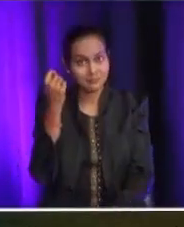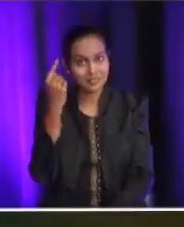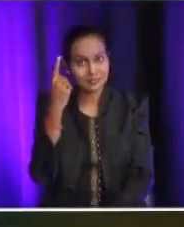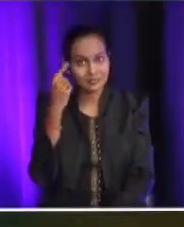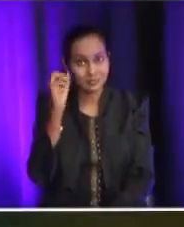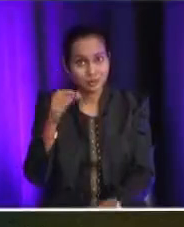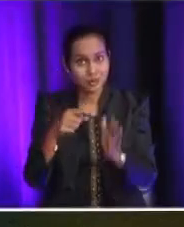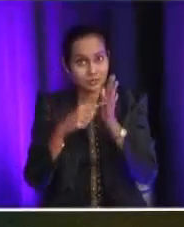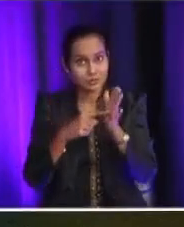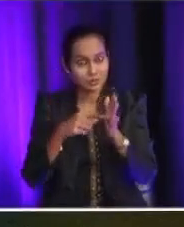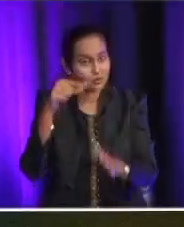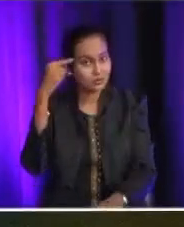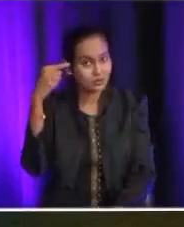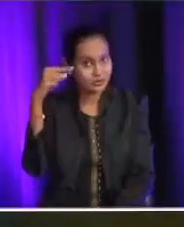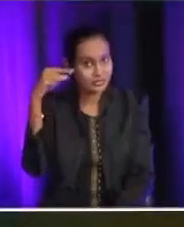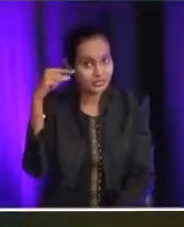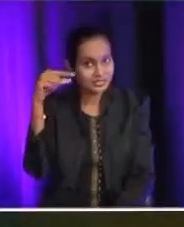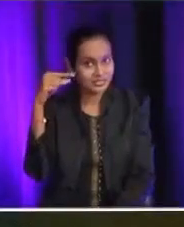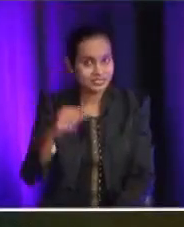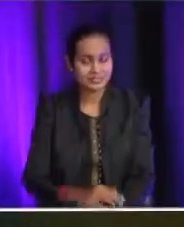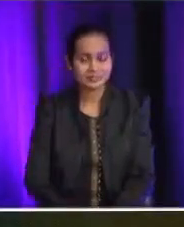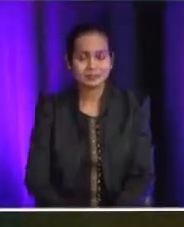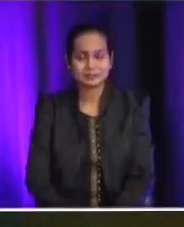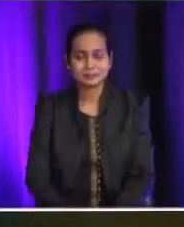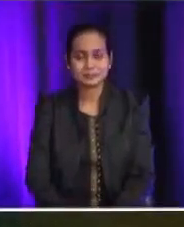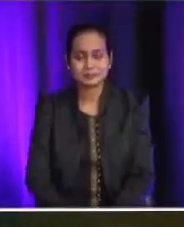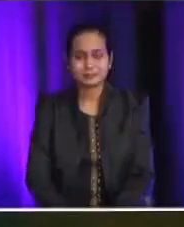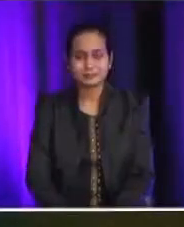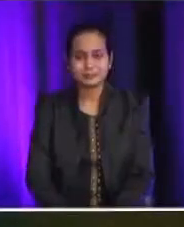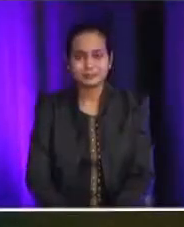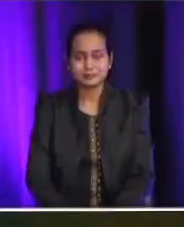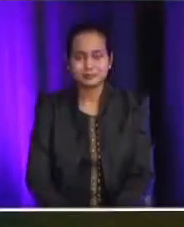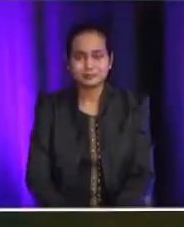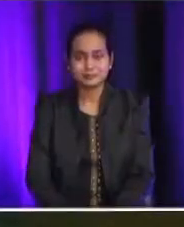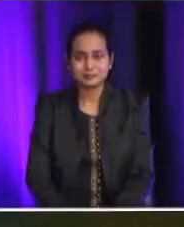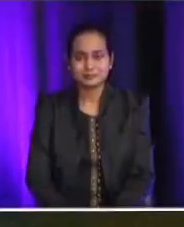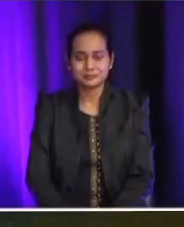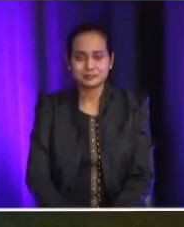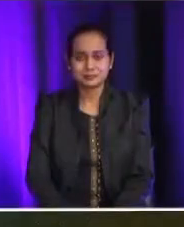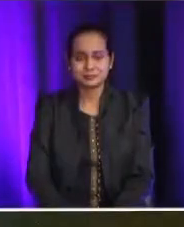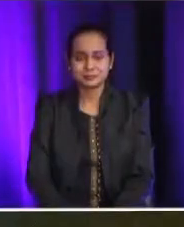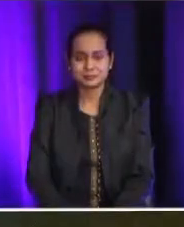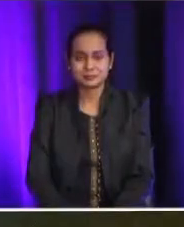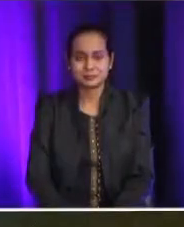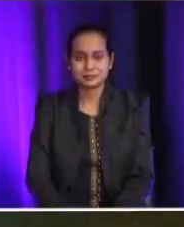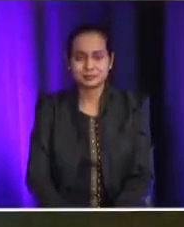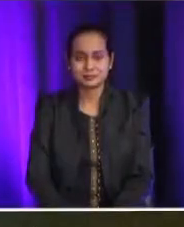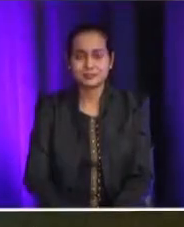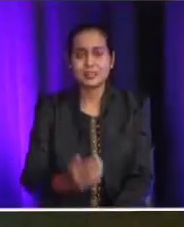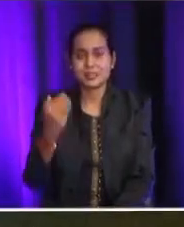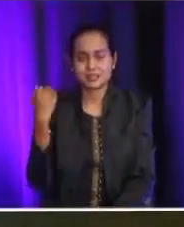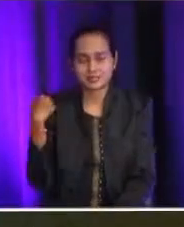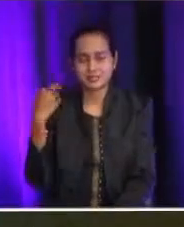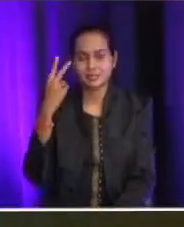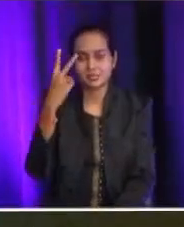cikgu. Ha, daripada merah bertukar berwarna hijau. Tapi cikgu, saya pasti sebelum cikgu ingin menyampaikan, ini dia ada dua rangkap pantun